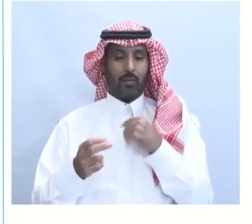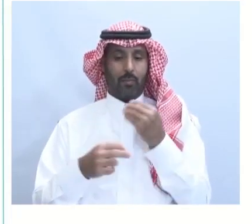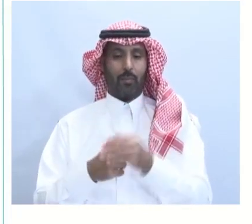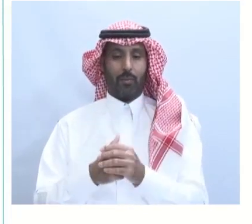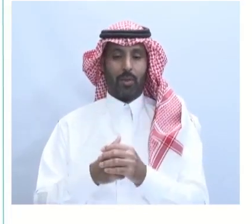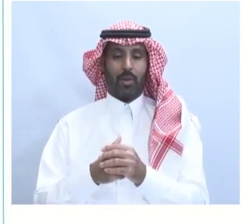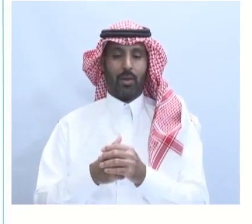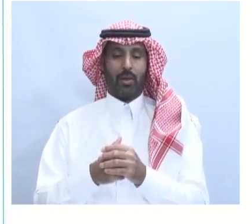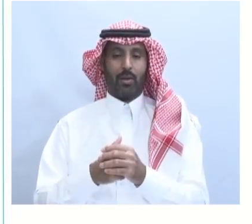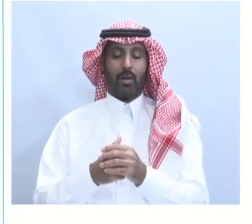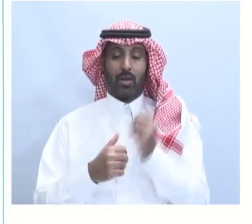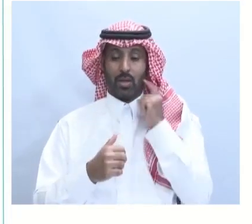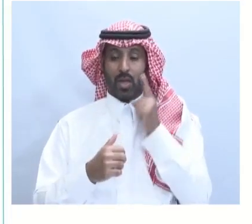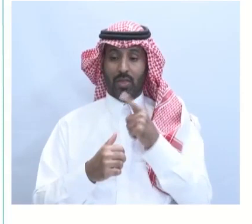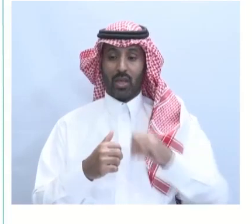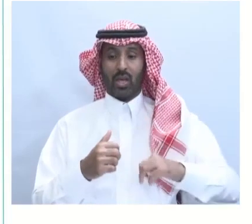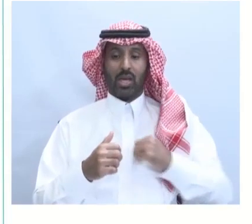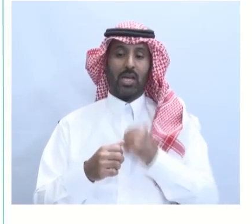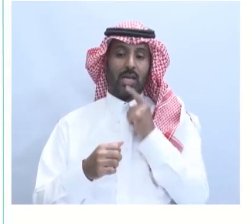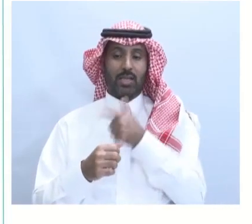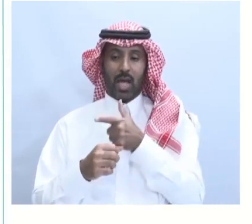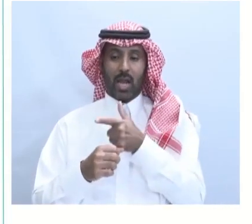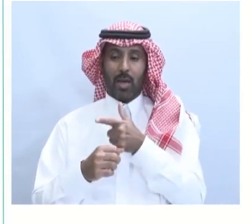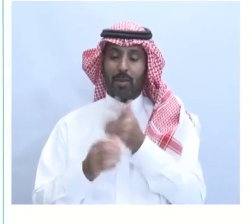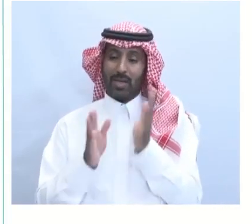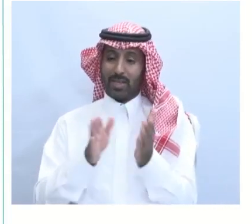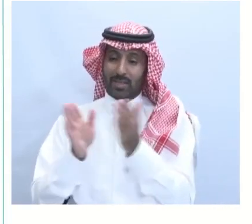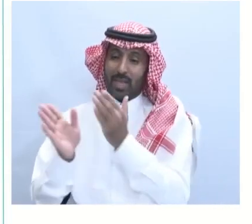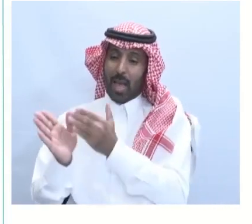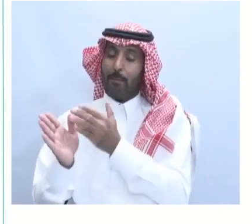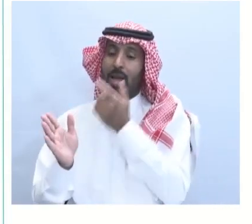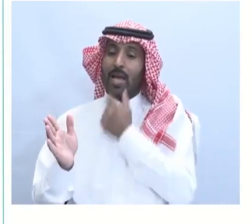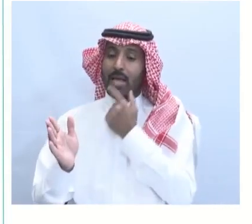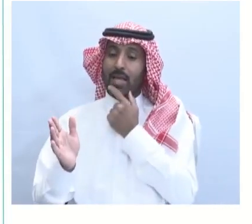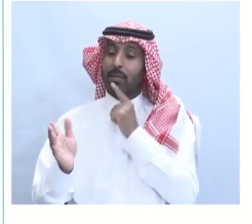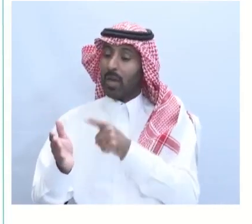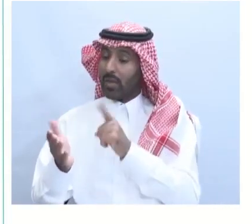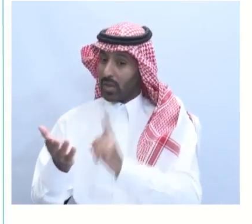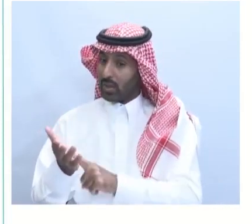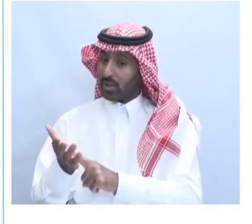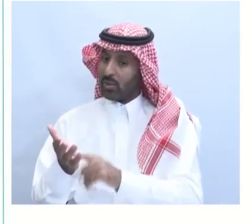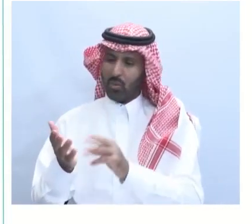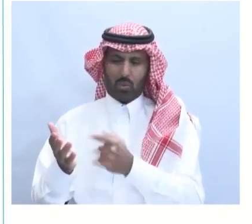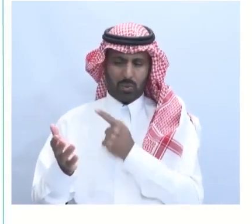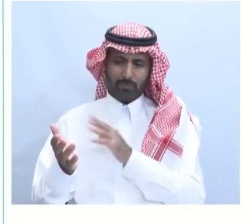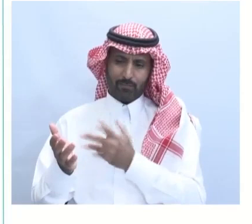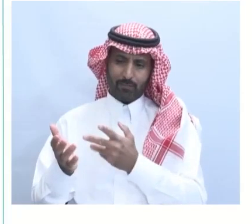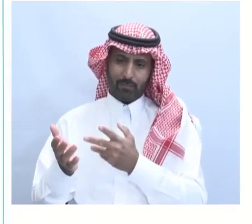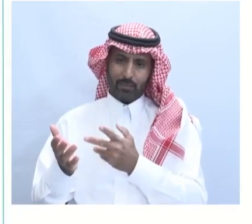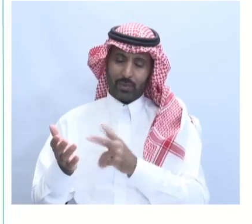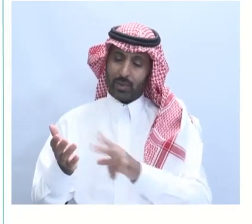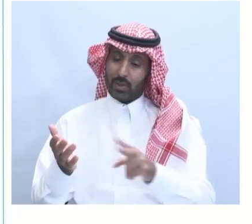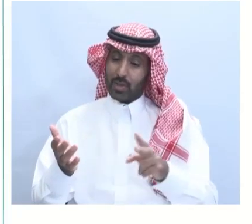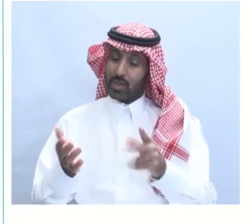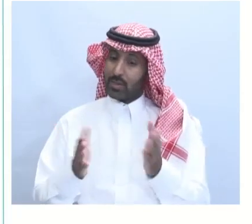لتحقيقه وهو ان يذكر الطالب والطالبه اقسام الحديث من حيث الثبوت وعدمه هناك اقسام